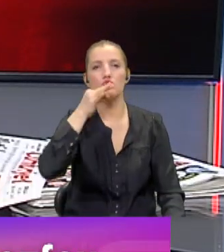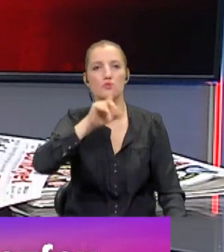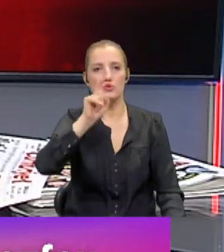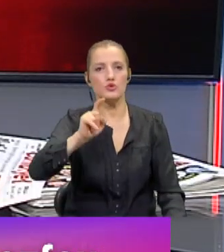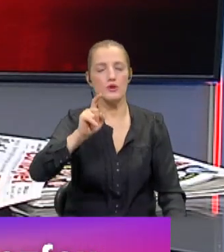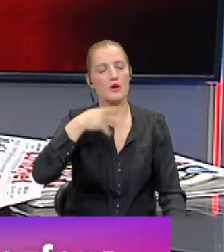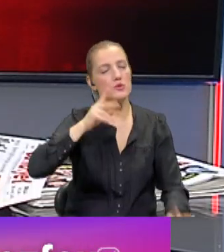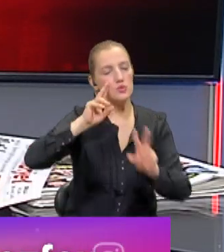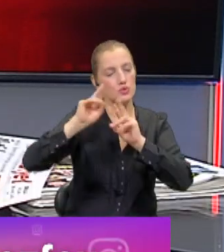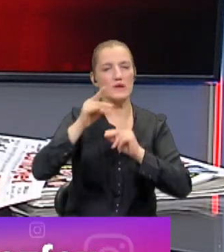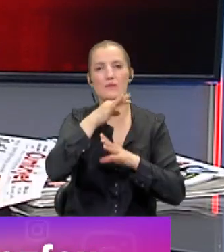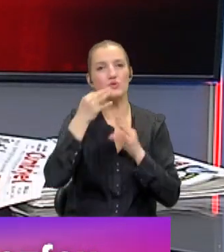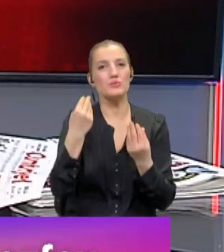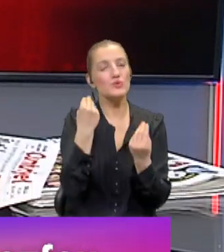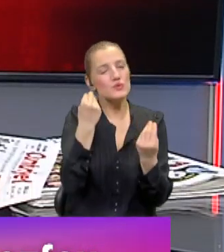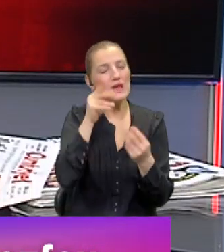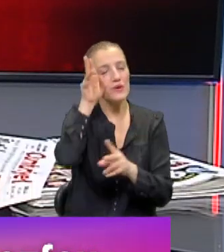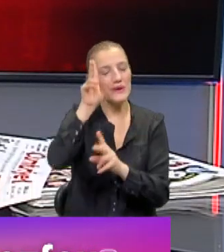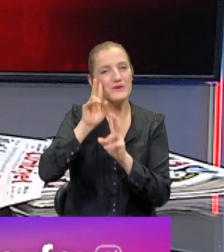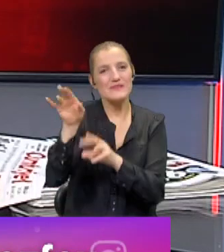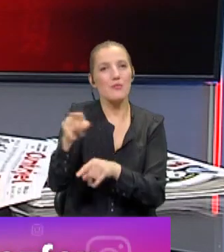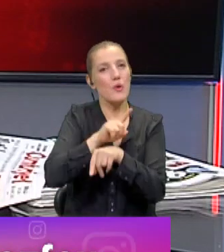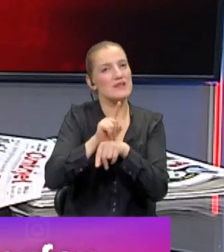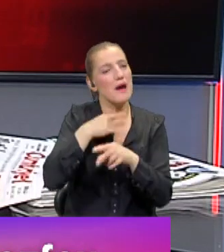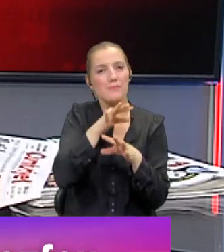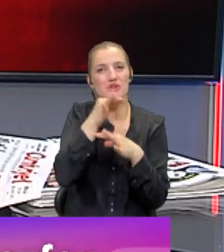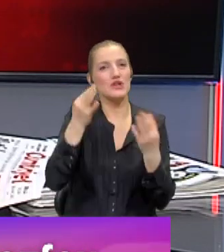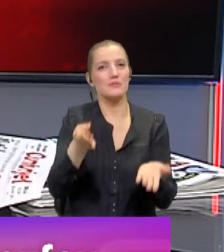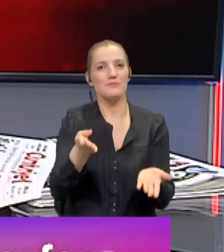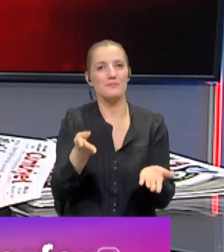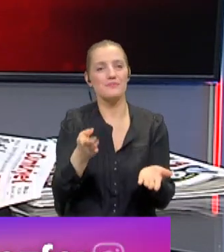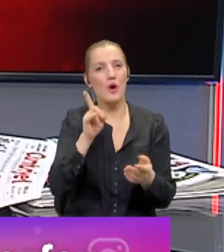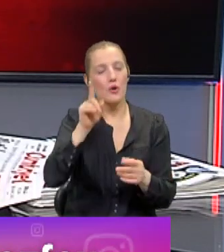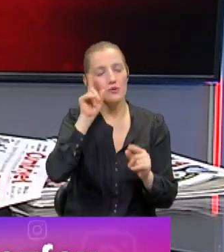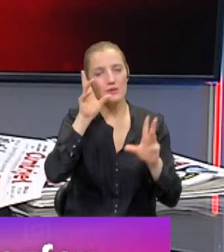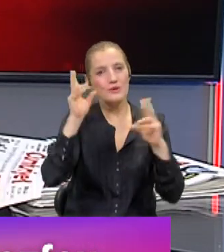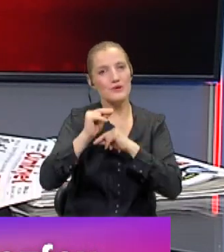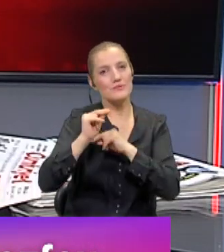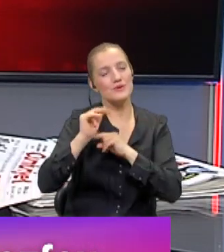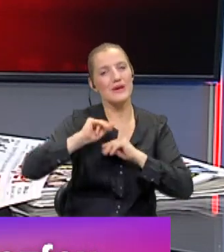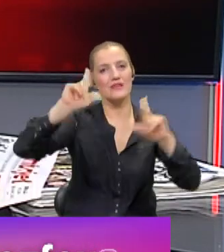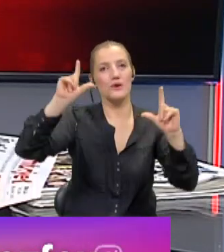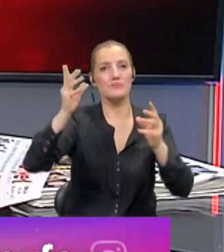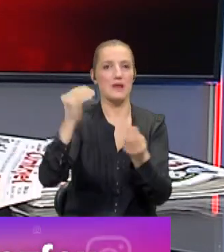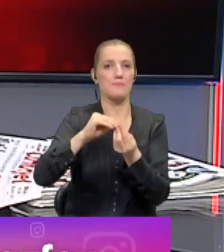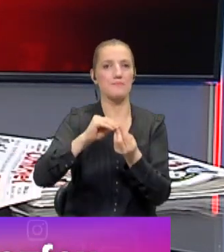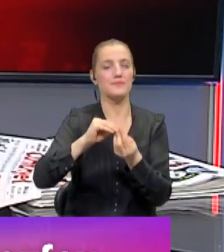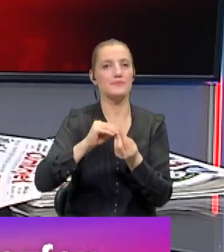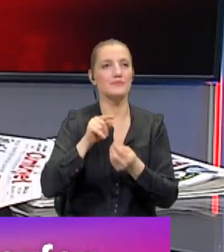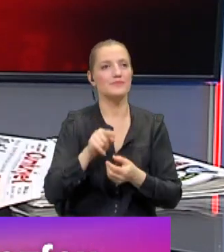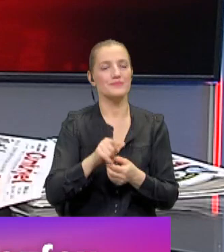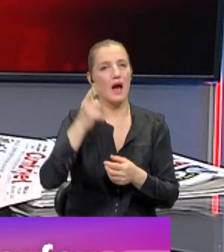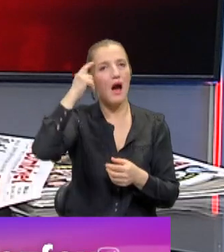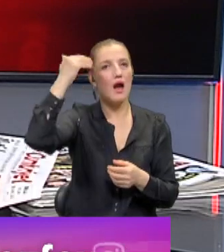mutlu oluyorum o da güzel rüya görürsem demiş Hani böyle uyuyoruz uyanıyoruz bırakıyoruz zamlar yapıyoruz pahalılık